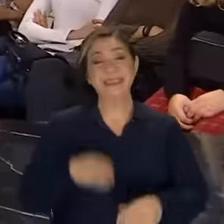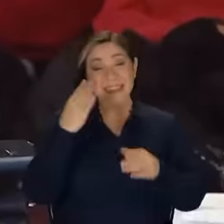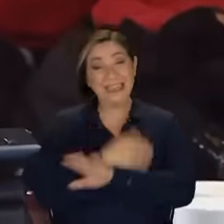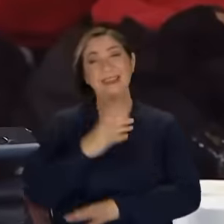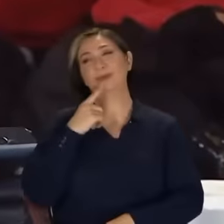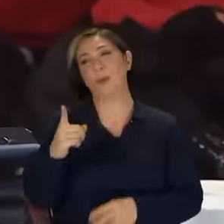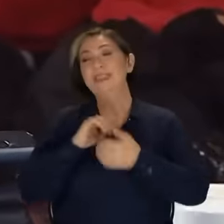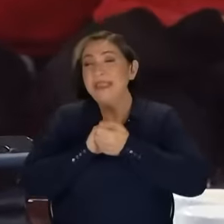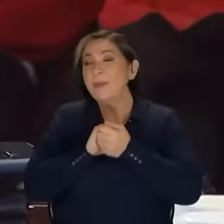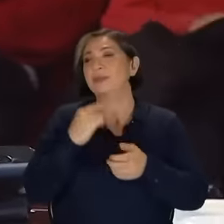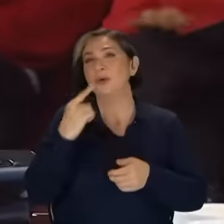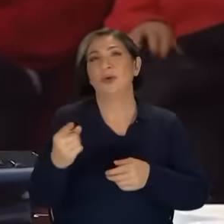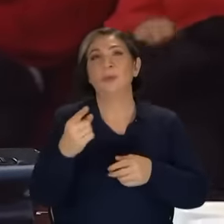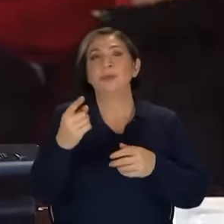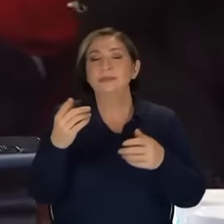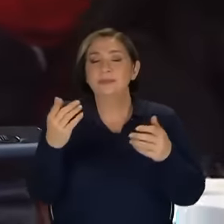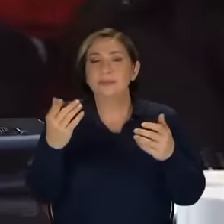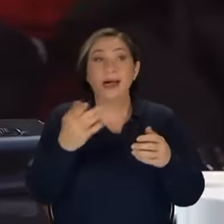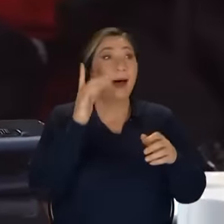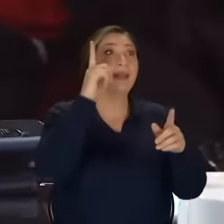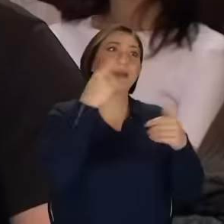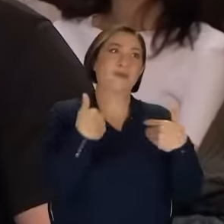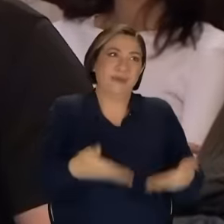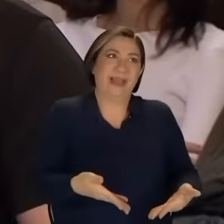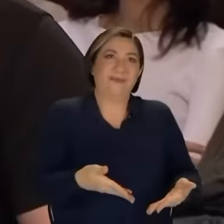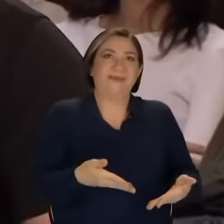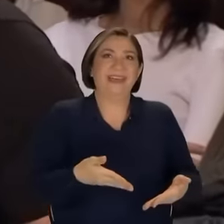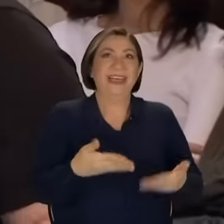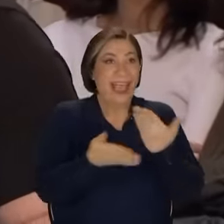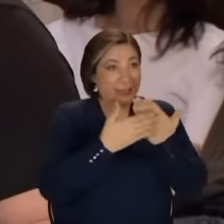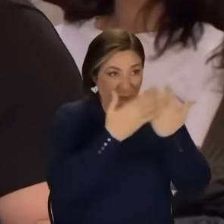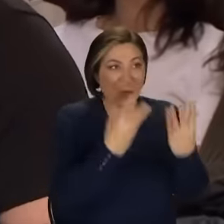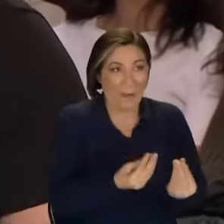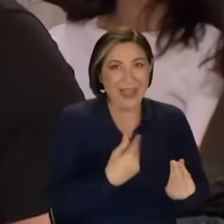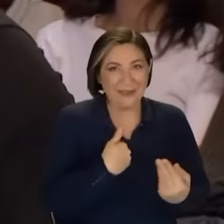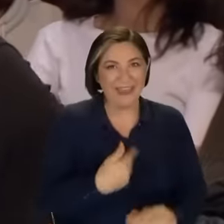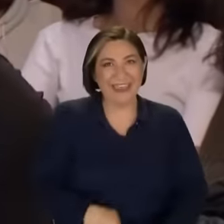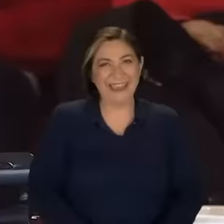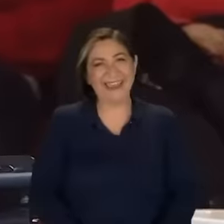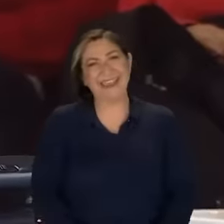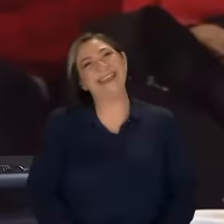Samimi söylüyorum. Çok iyi. Samimi Allah'tan, yani Allah'tan buradayım. Yani yardımcı olabilirim.